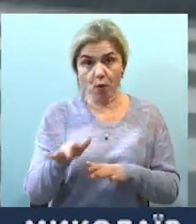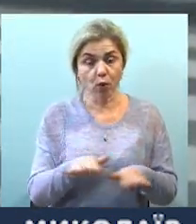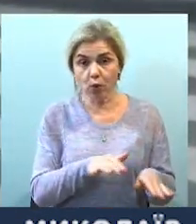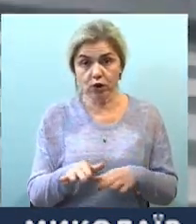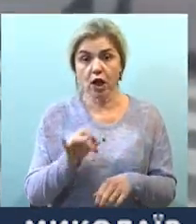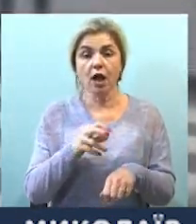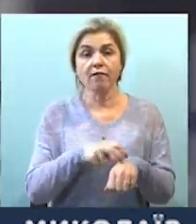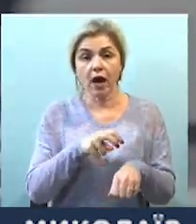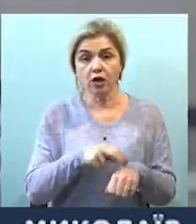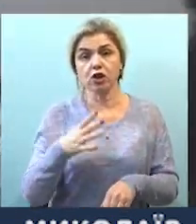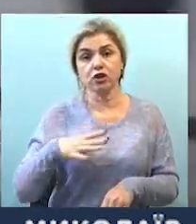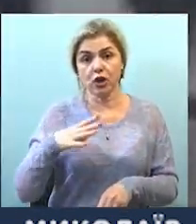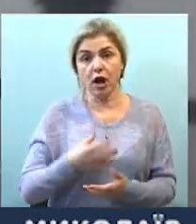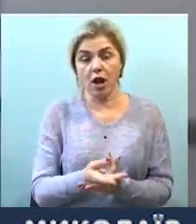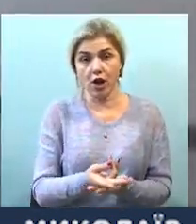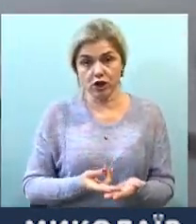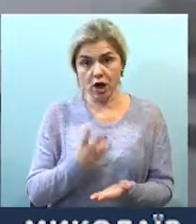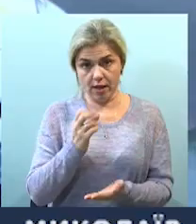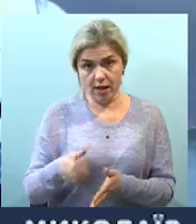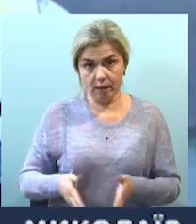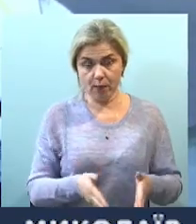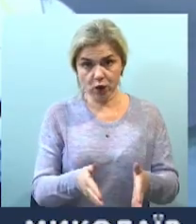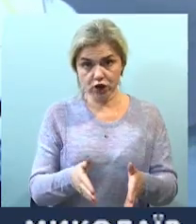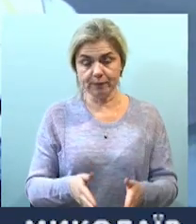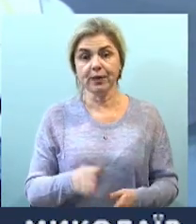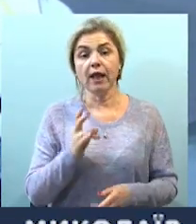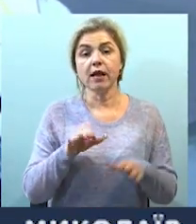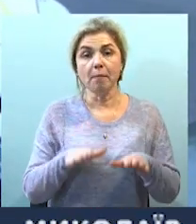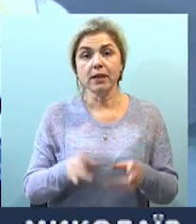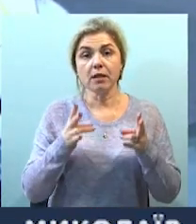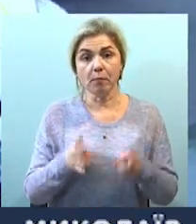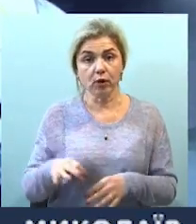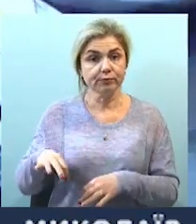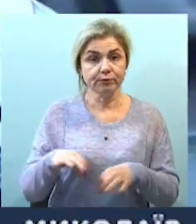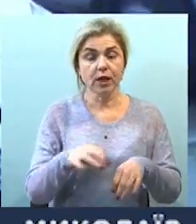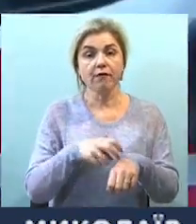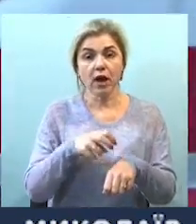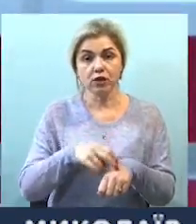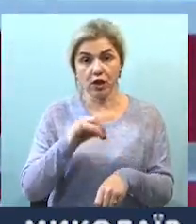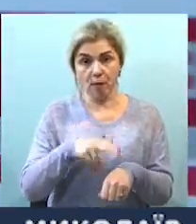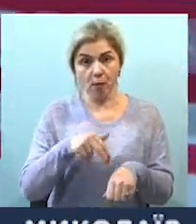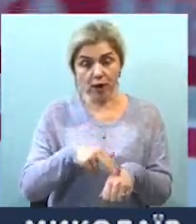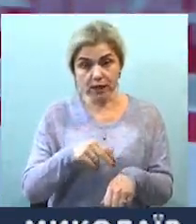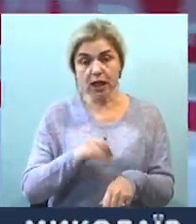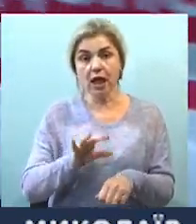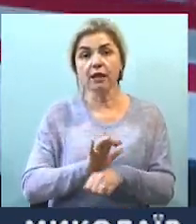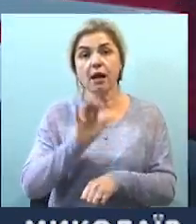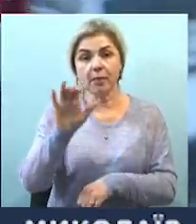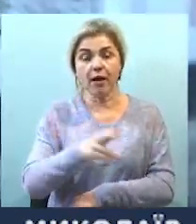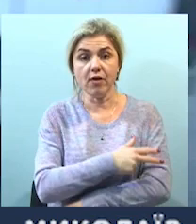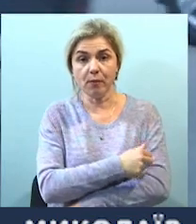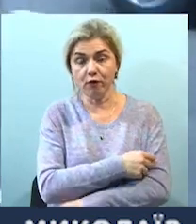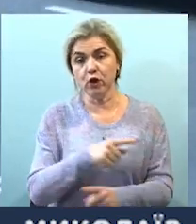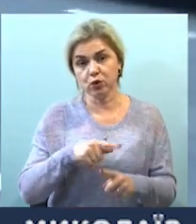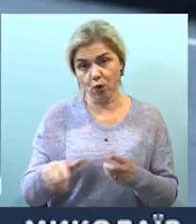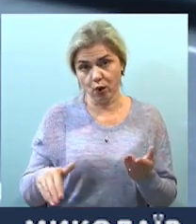на медиків чекала, лежачи на проїжджій частині. На місце події прибули лікарі і поліцейські. Жінку направили до лікарні